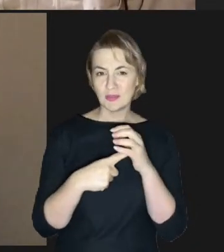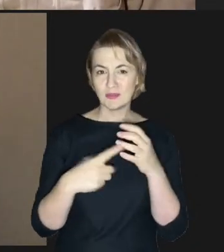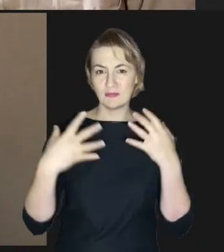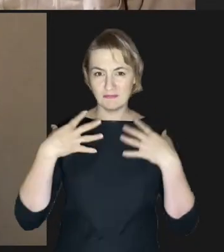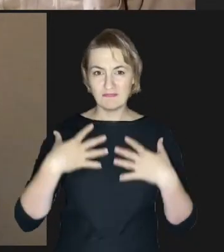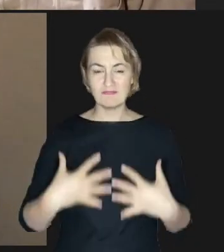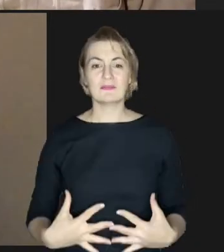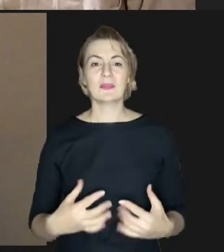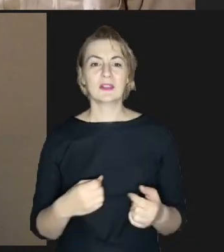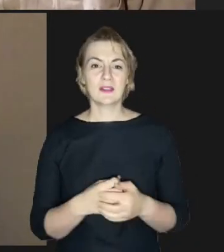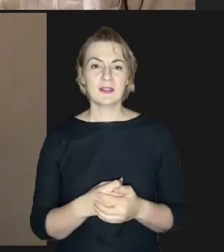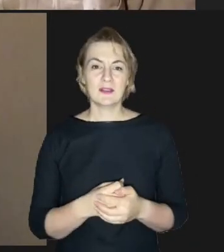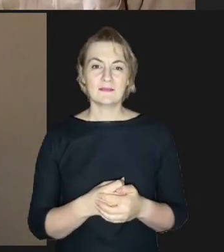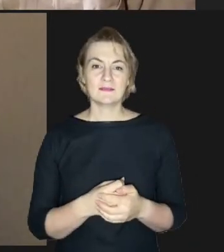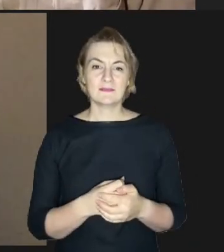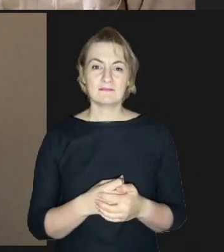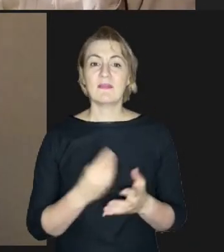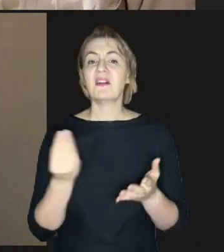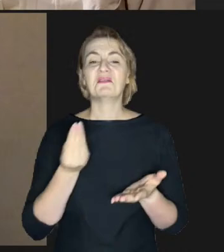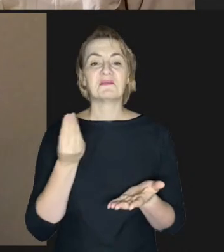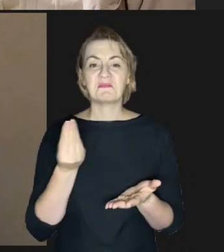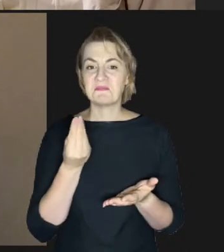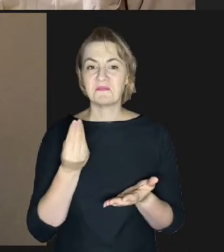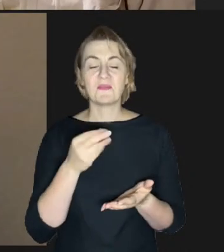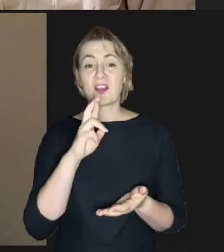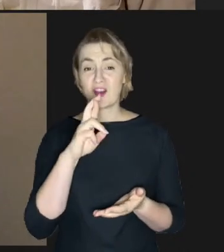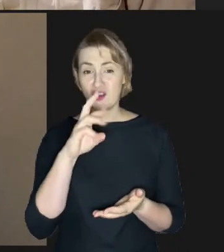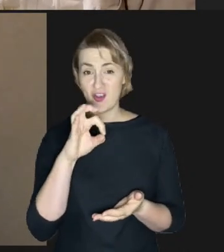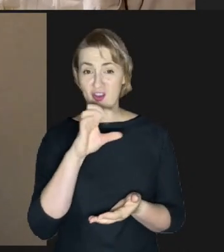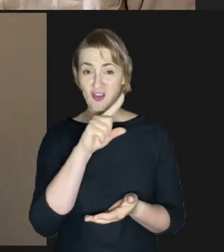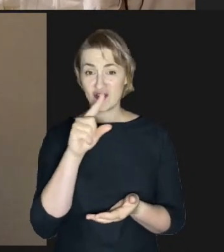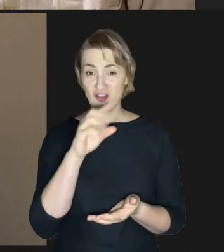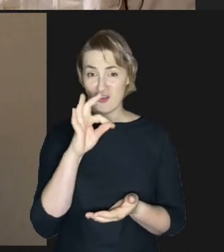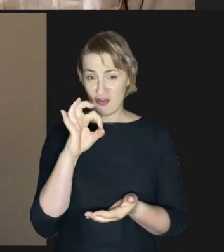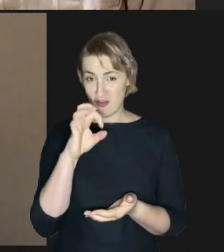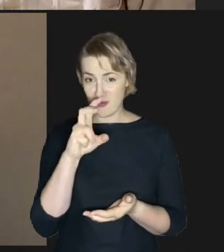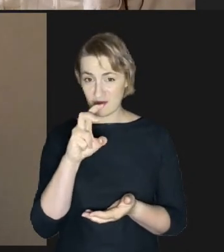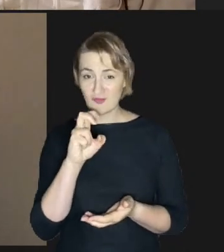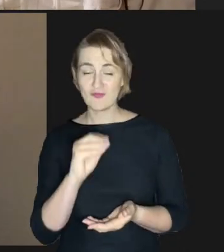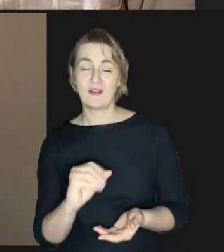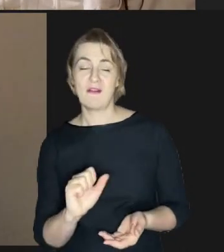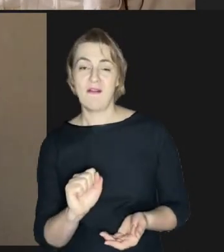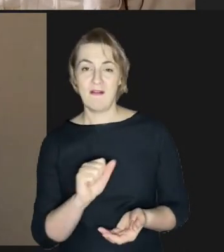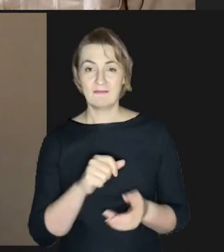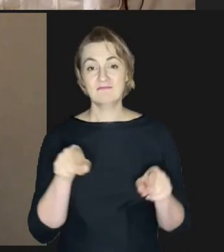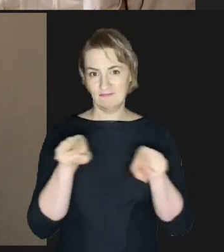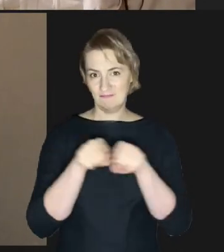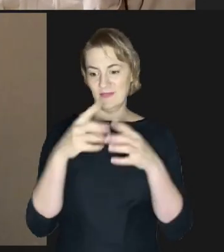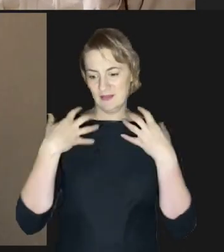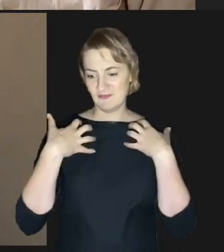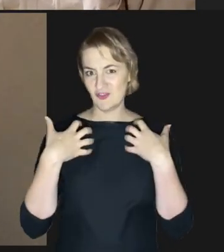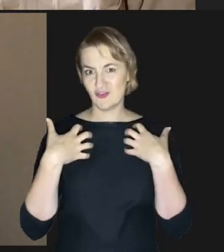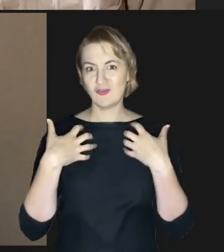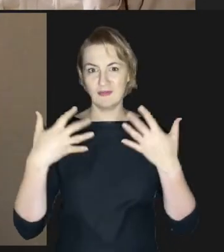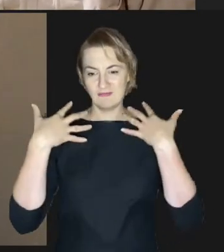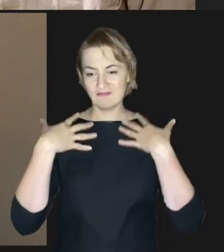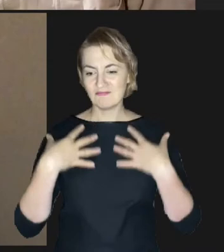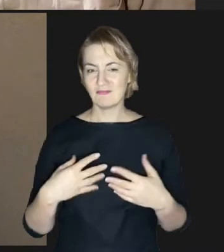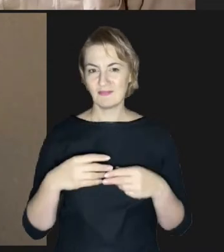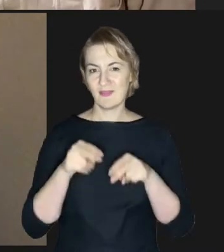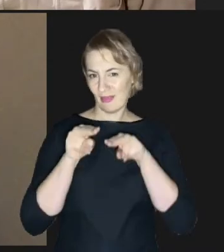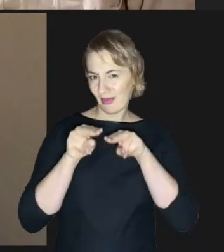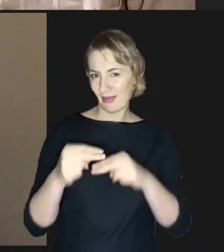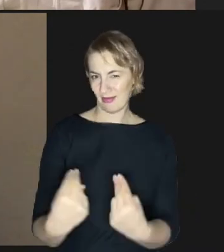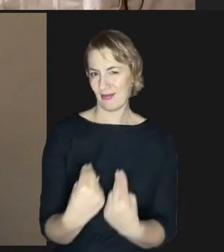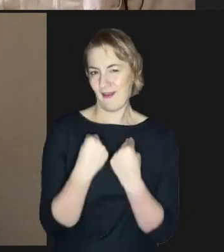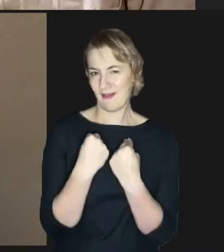ciało. Cóż jeszcze? Roztocze, ja się zajmuję roztoczami, roztocze też żyją w naszym ciele, są naszą częścią i